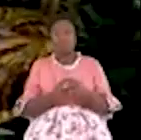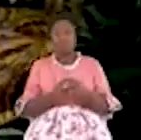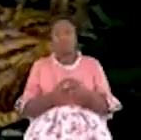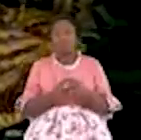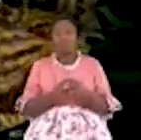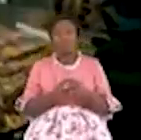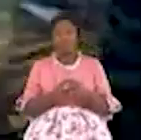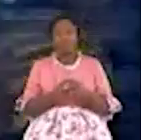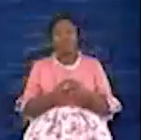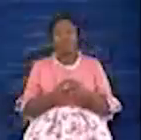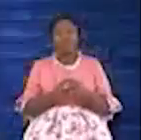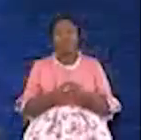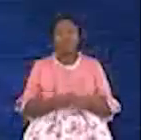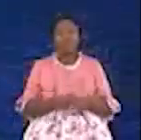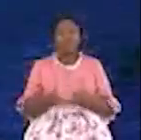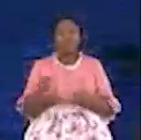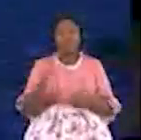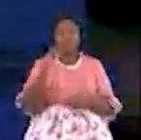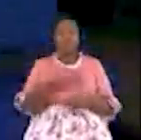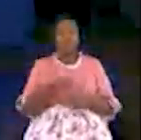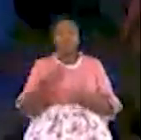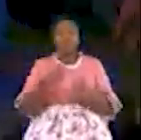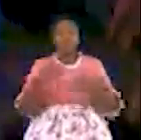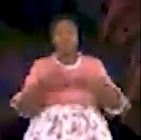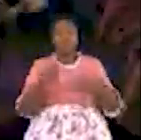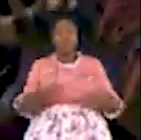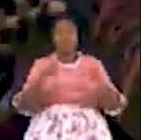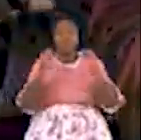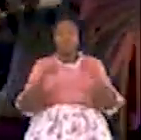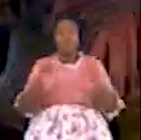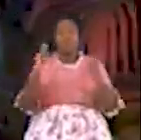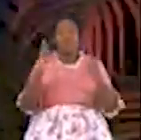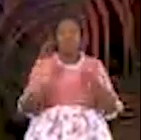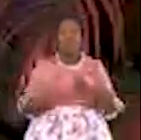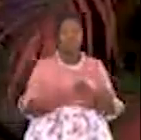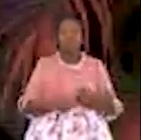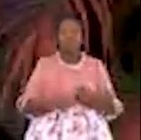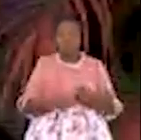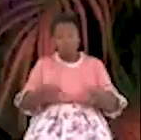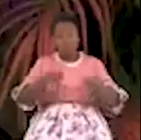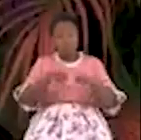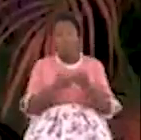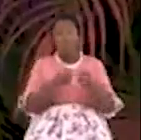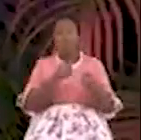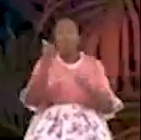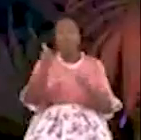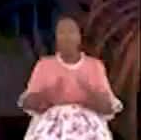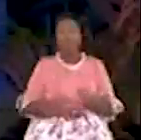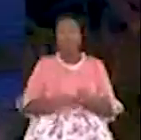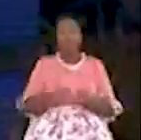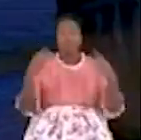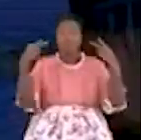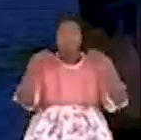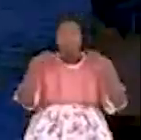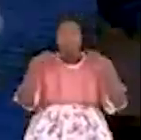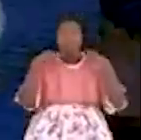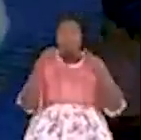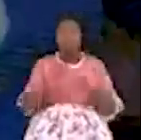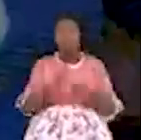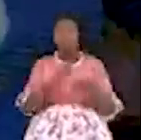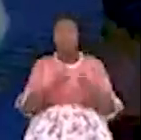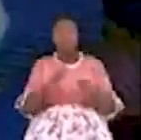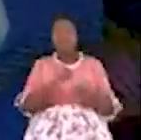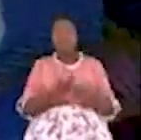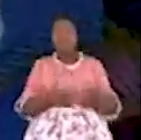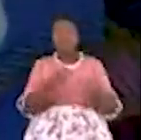O nwere ike ịgbaji yoku niile. Chee maka nke a. Ike yoku ọbụla nọ na ndụ gị,